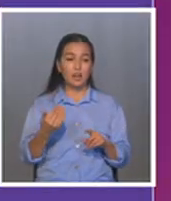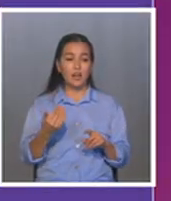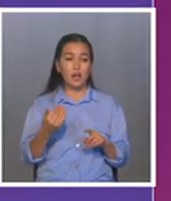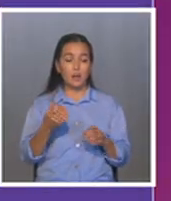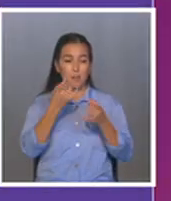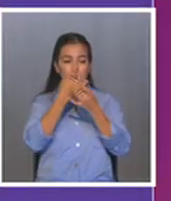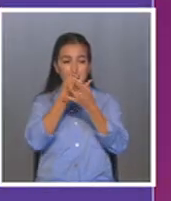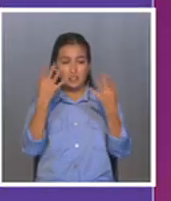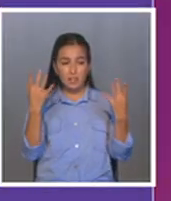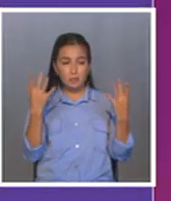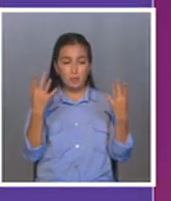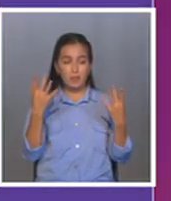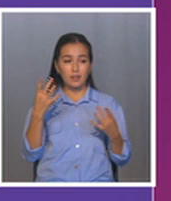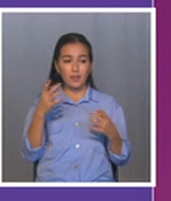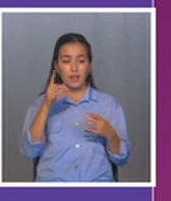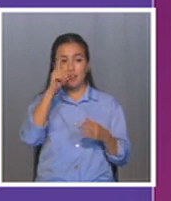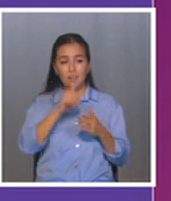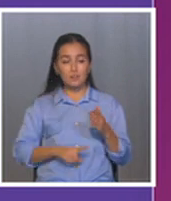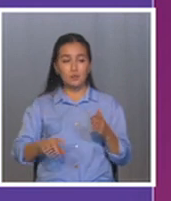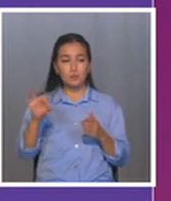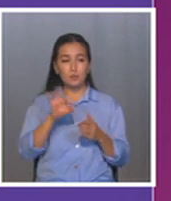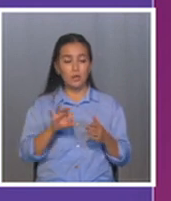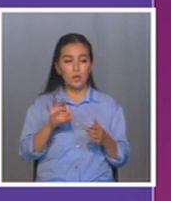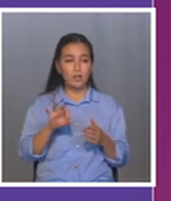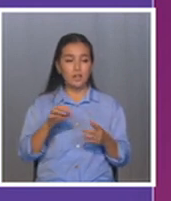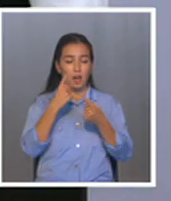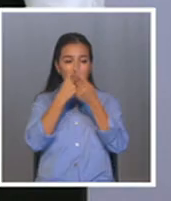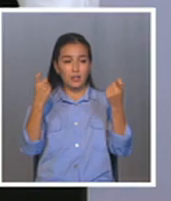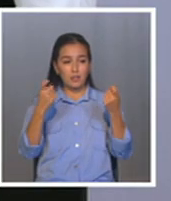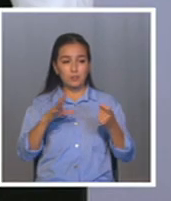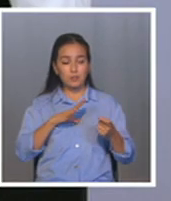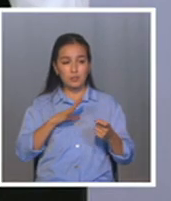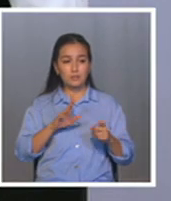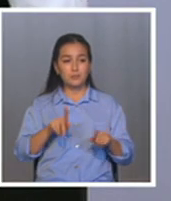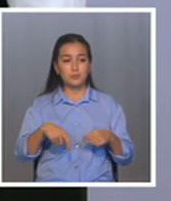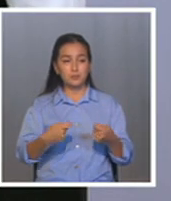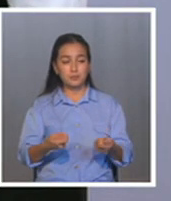мәдениет пен дін туралы ақпараттар да тарады.